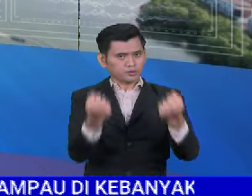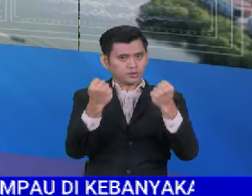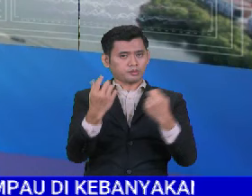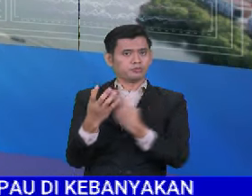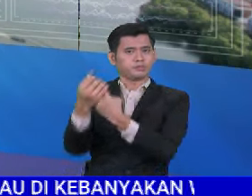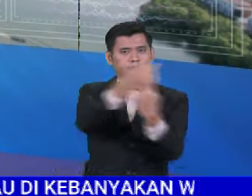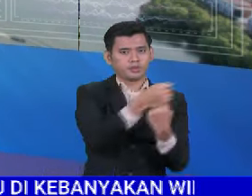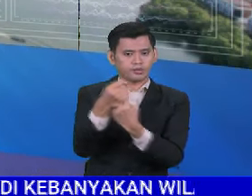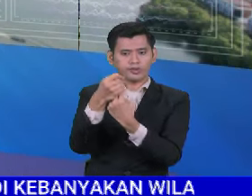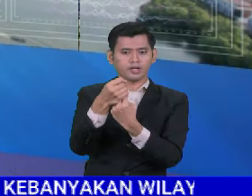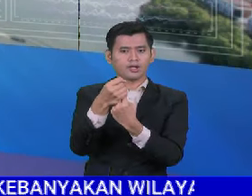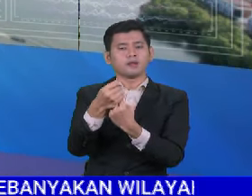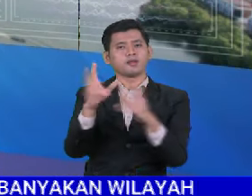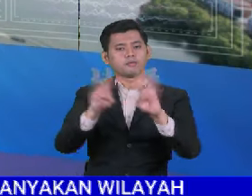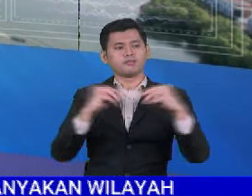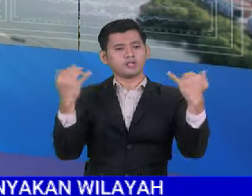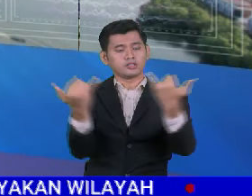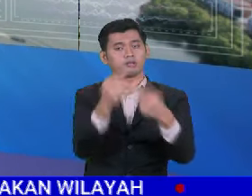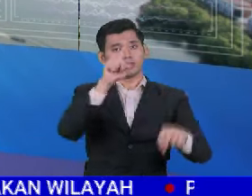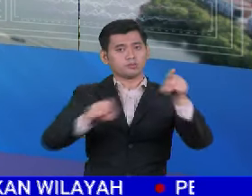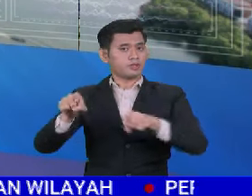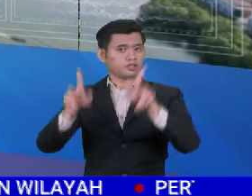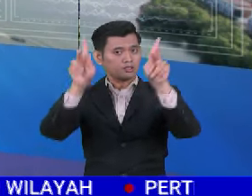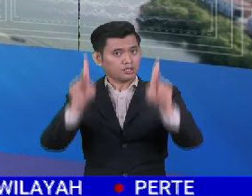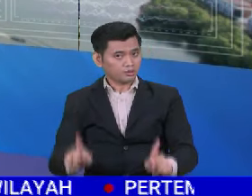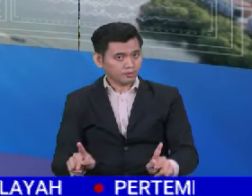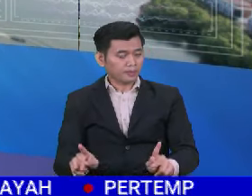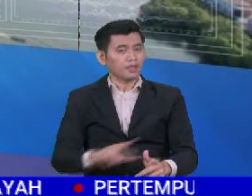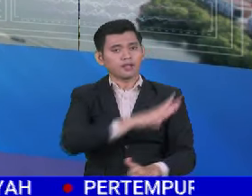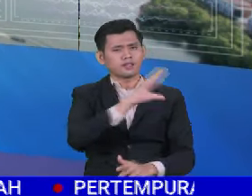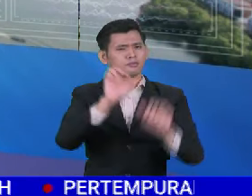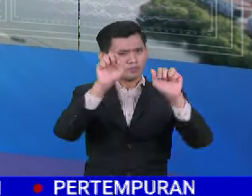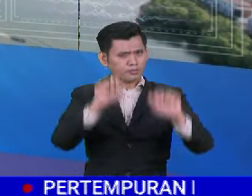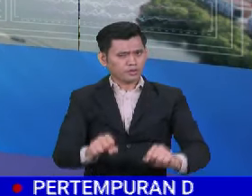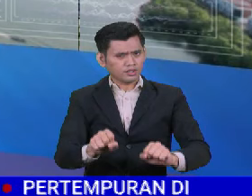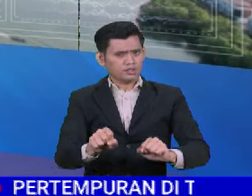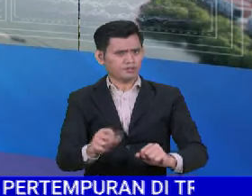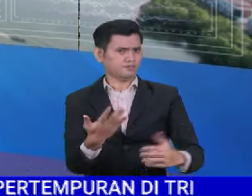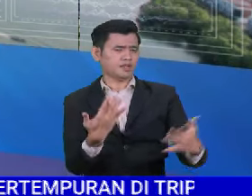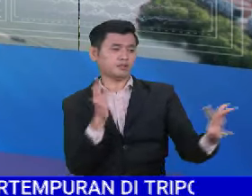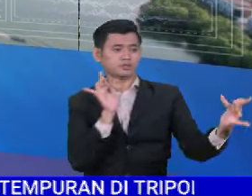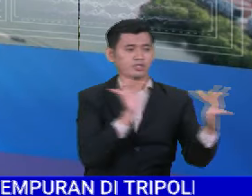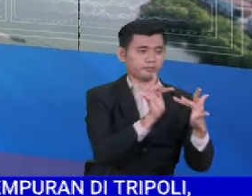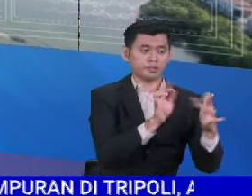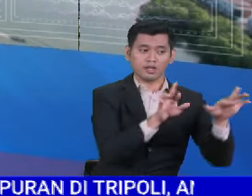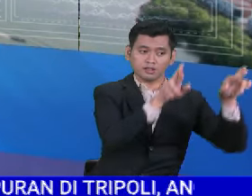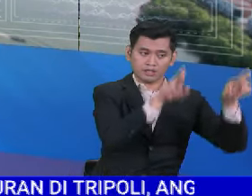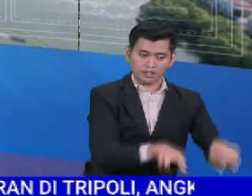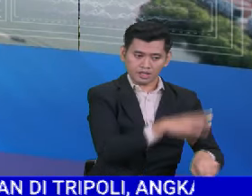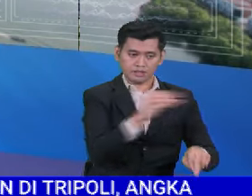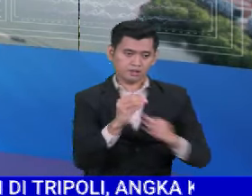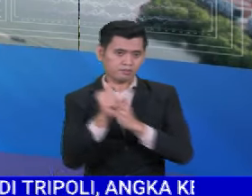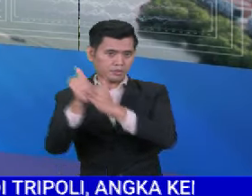perpaduan dalam kalangan masyarakat berbilang kaum di negeri ini malah mendekatkan pemimpin dengan rakyat menerusi pelbagai